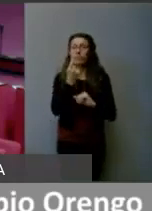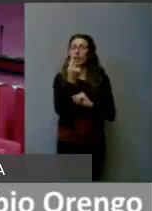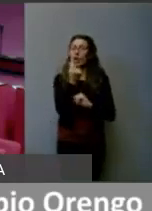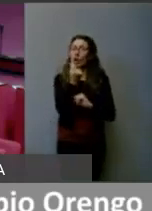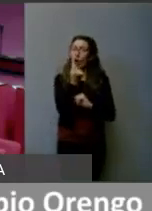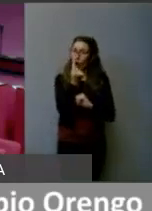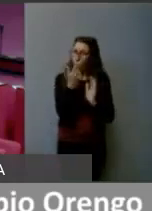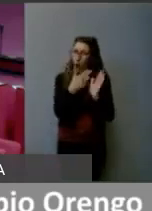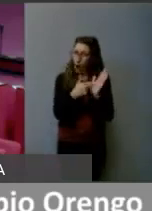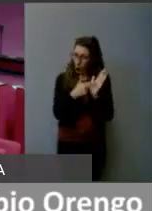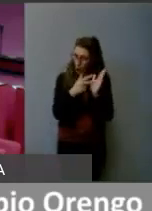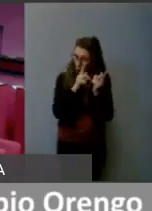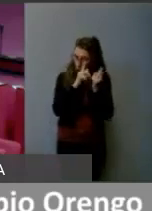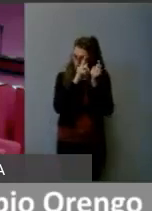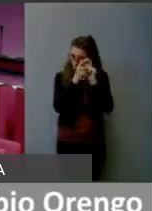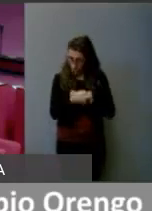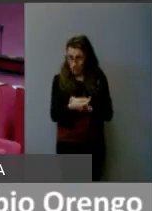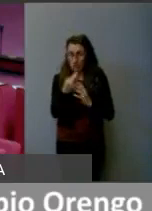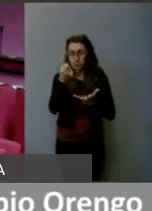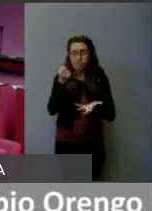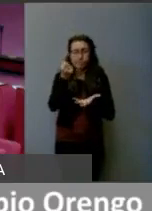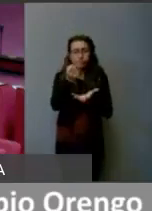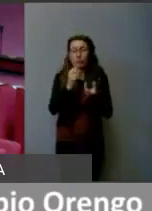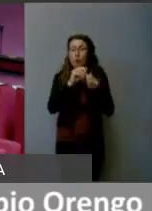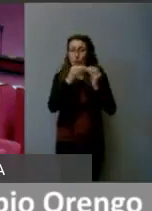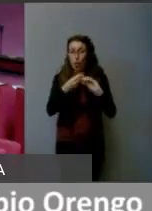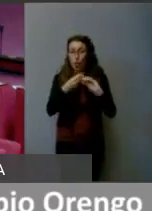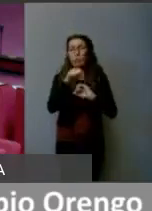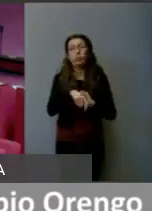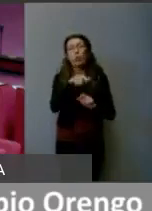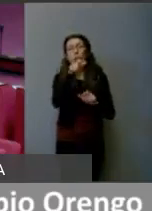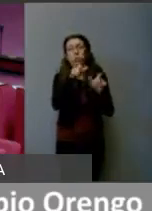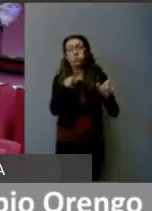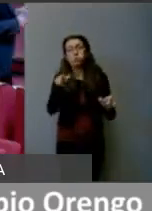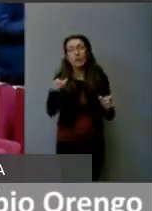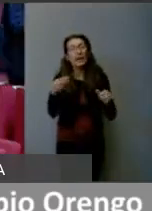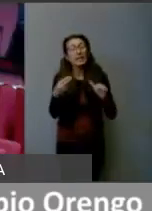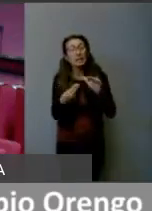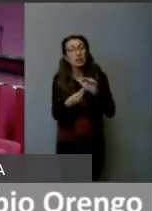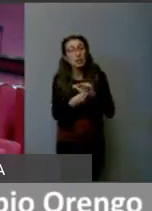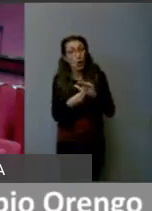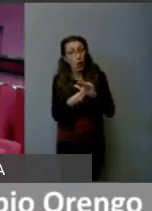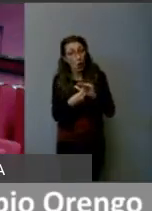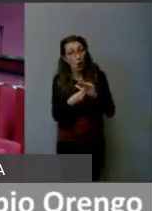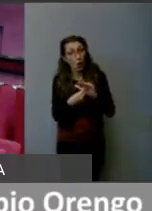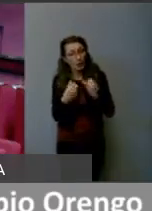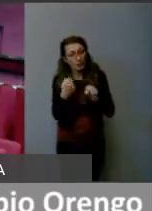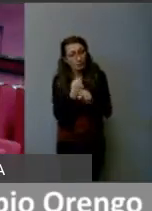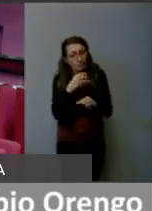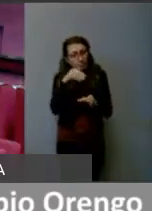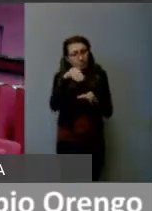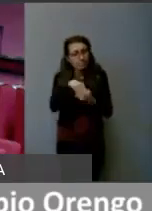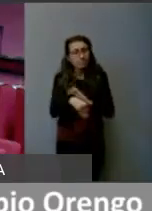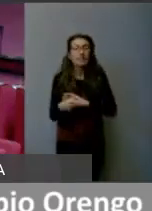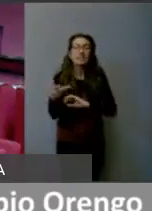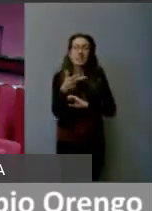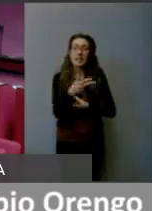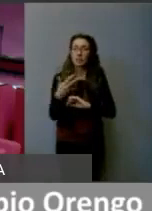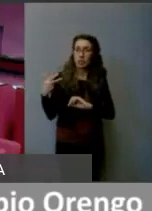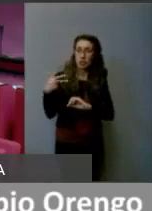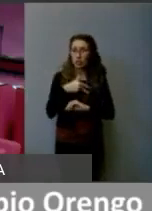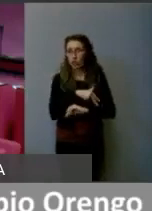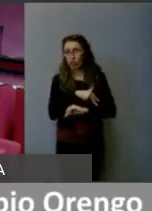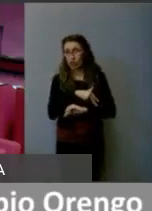sicuramente contenere utilizzando persone operanti nell'ambito dei servizi sociali e dei lavori